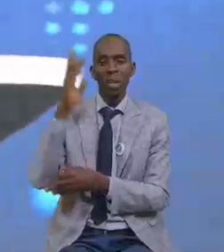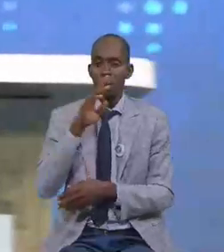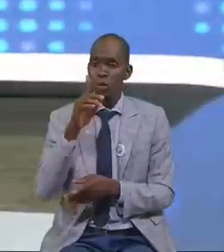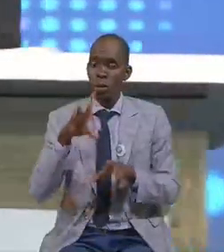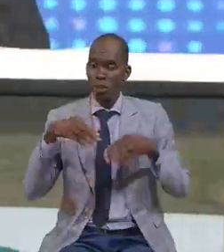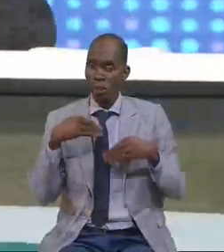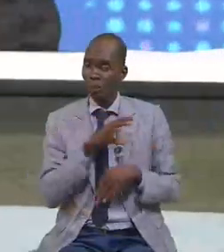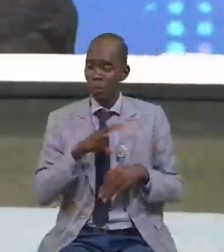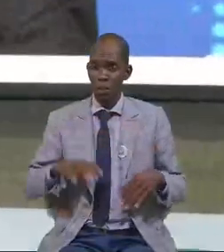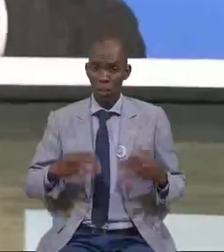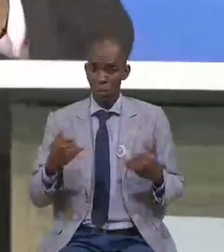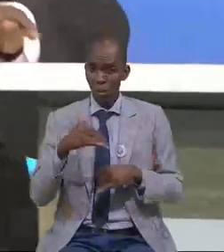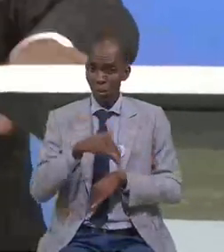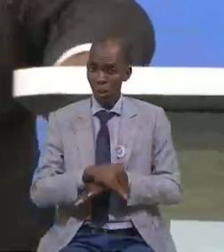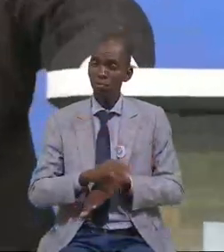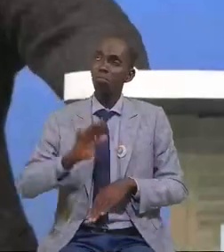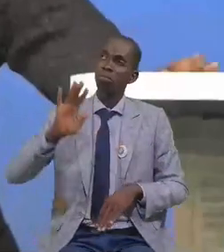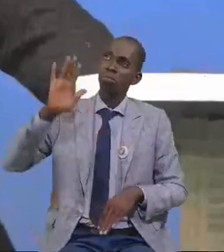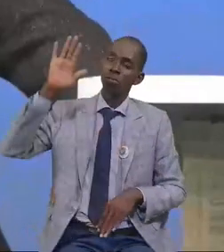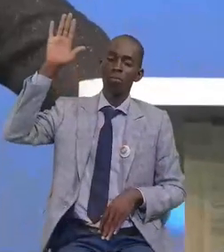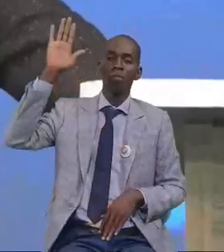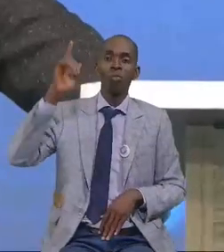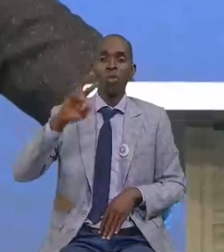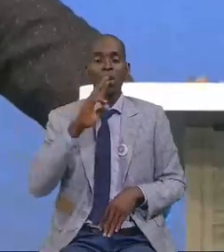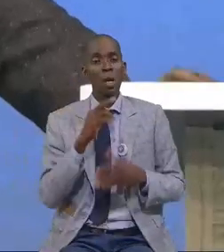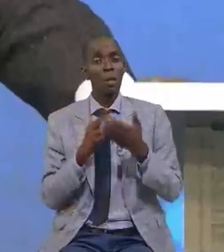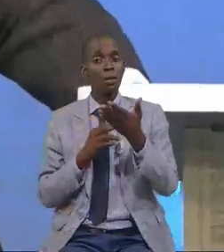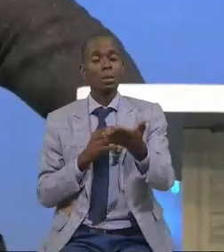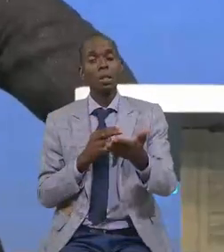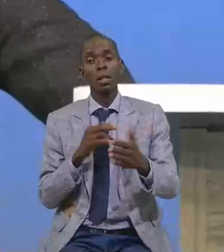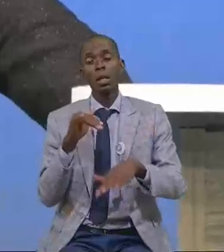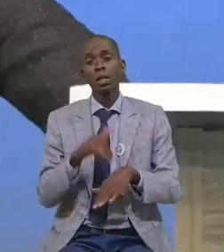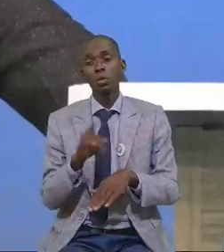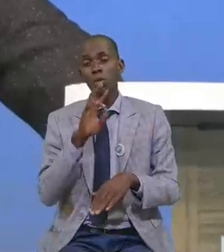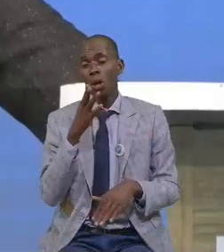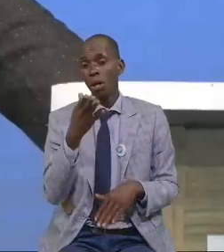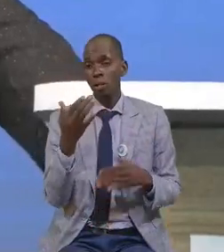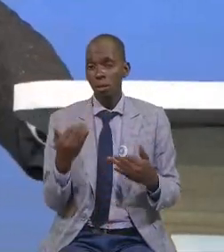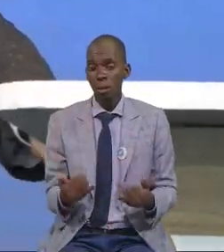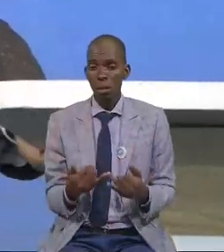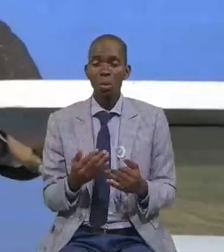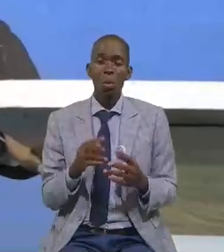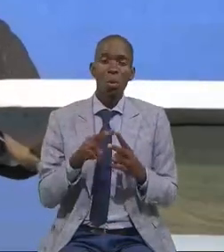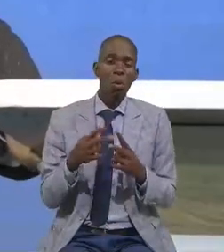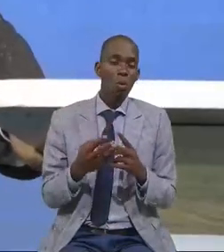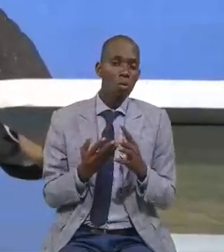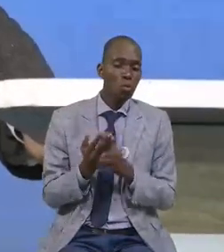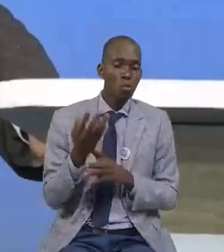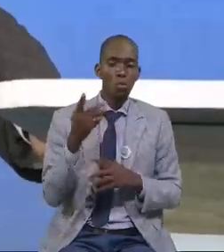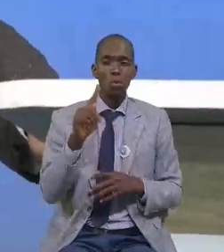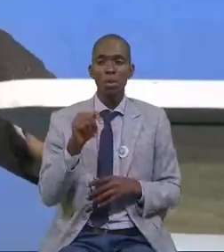ici, ici, tu es en ligne, et tu écoutes à la radio, tu suis